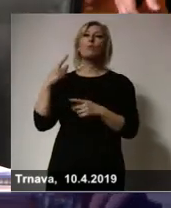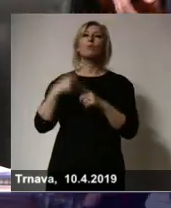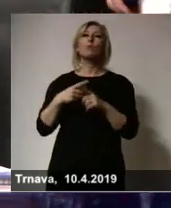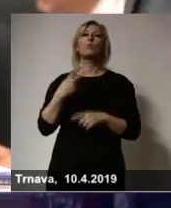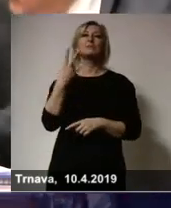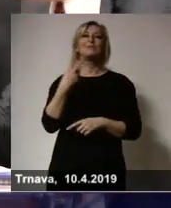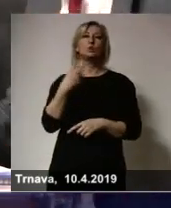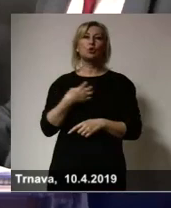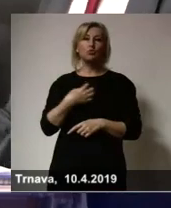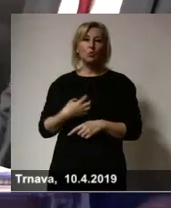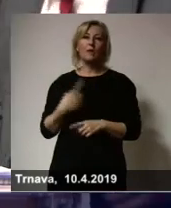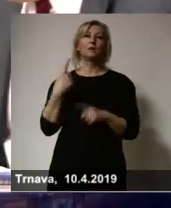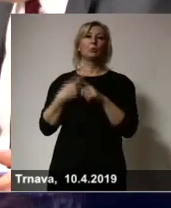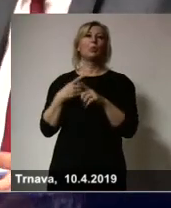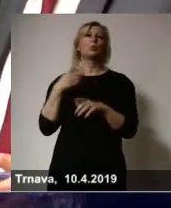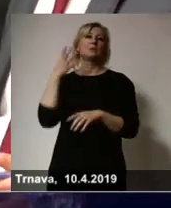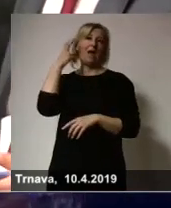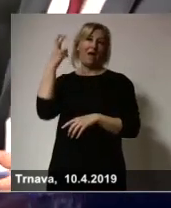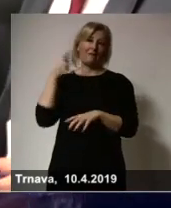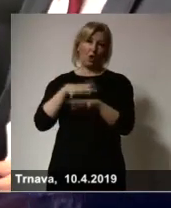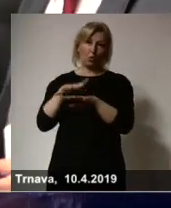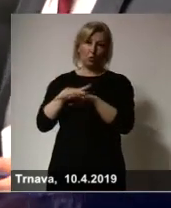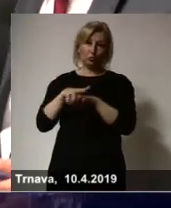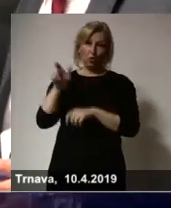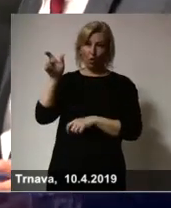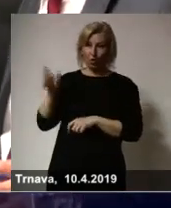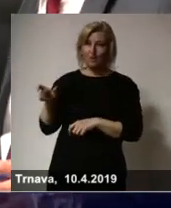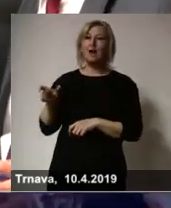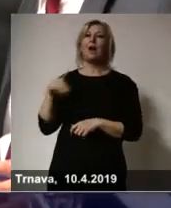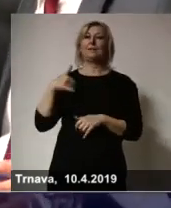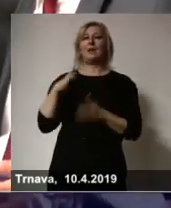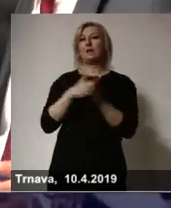hlavná kontrolórka, začali by sme úvodom, a to je